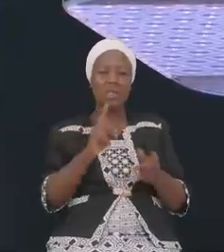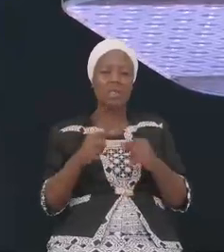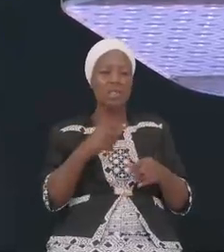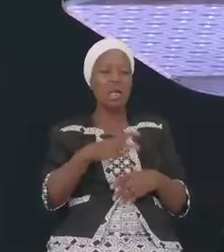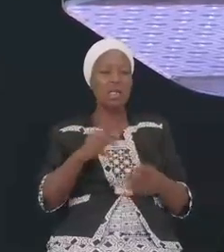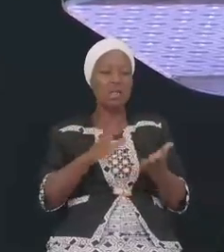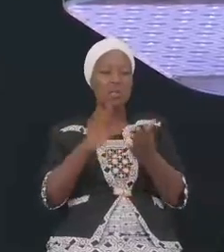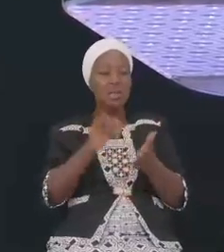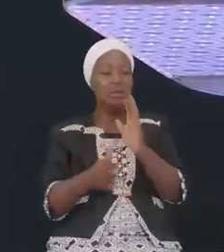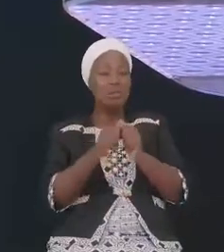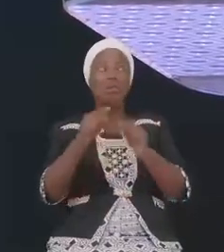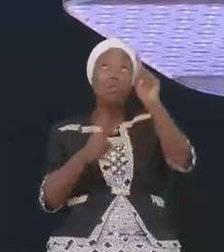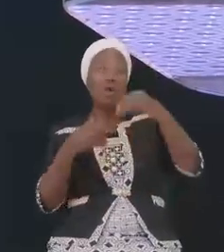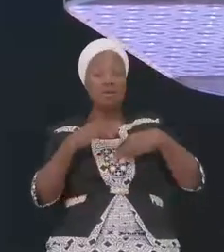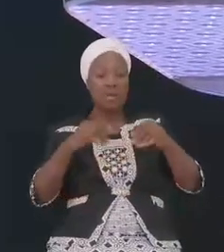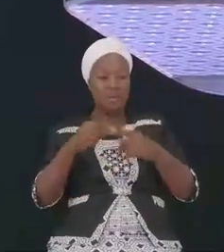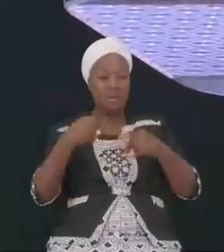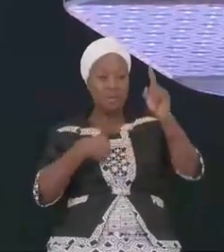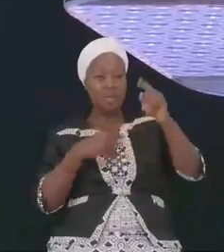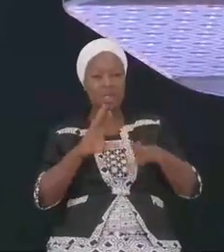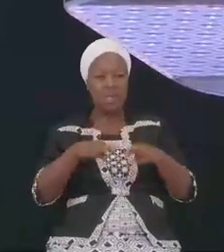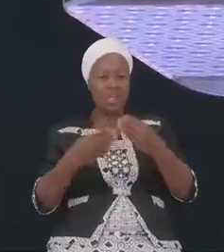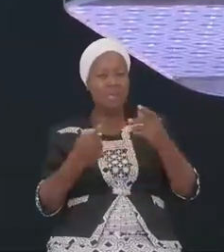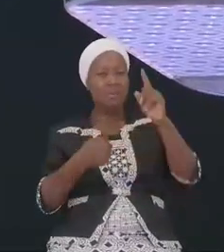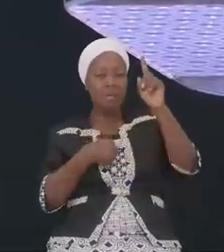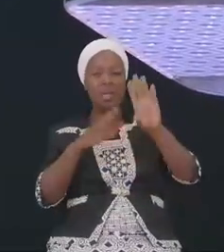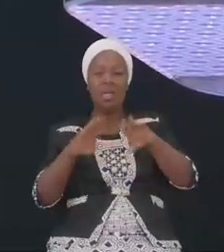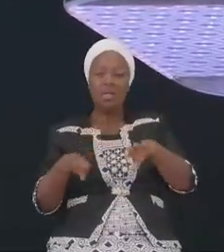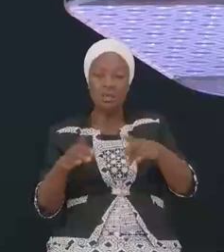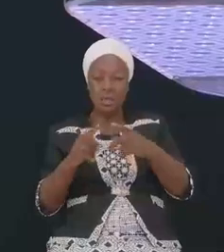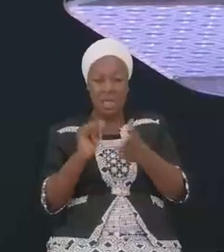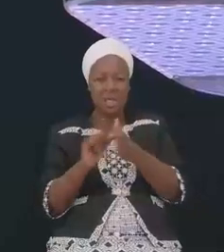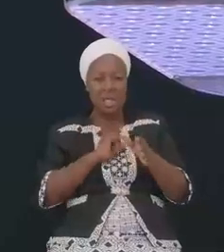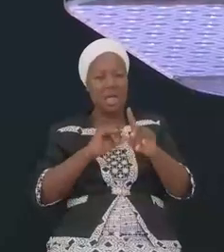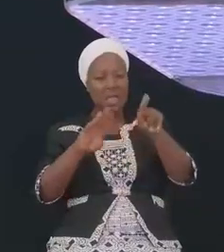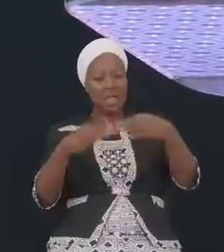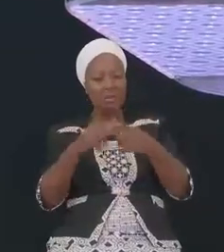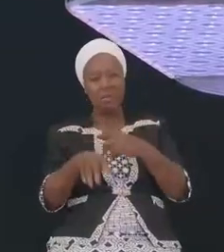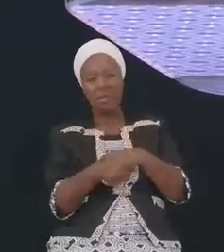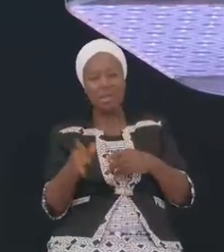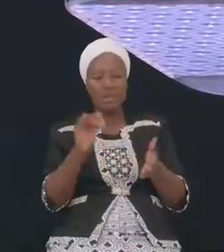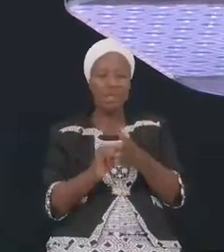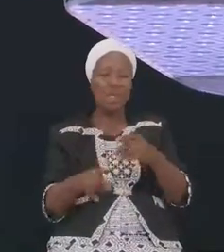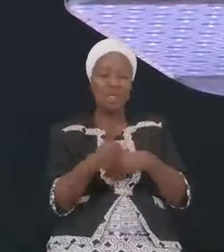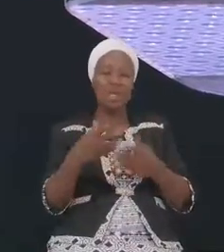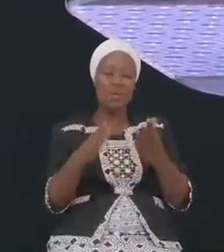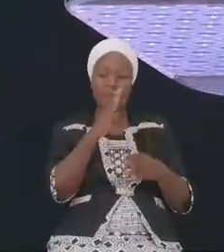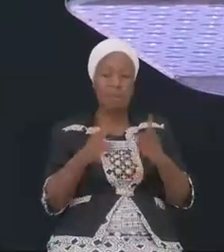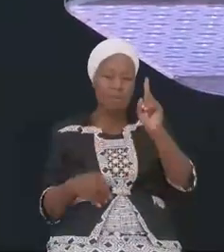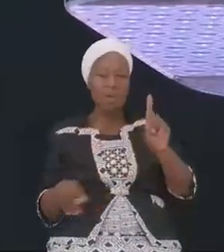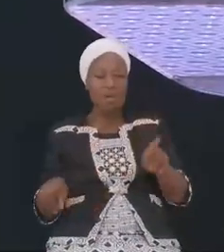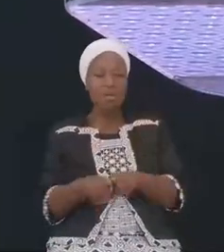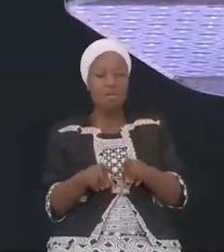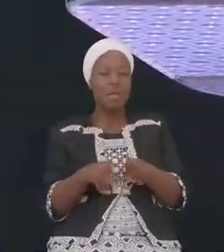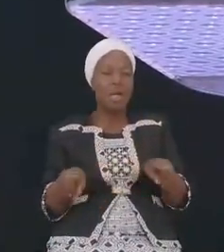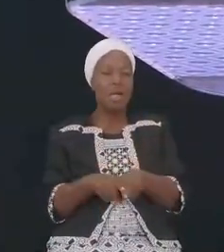donné la gloire que tu m'as donnée, afin qu'ils soient un, comme nous sommes un. Verset